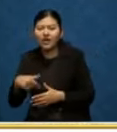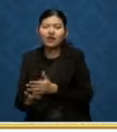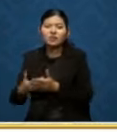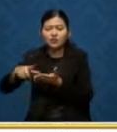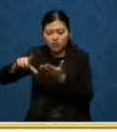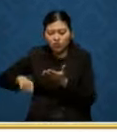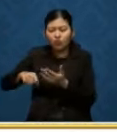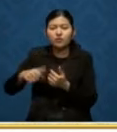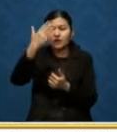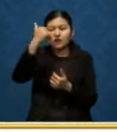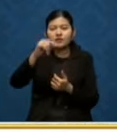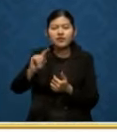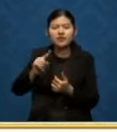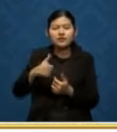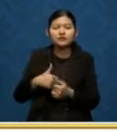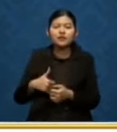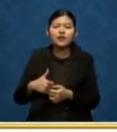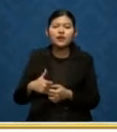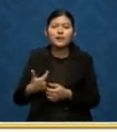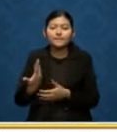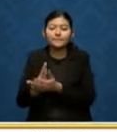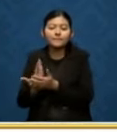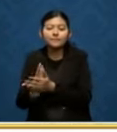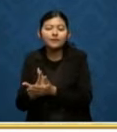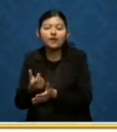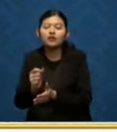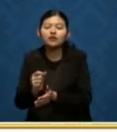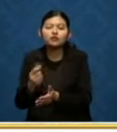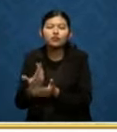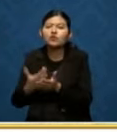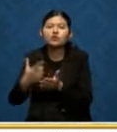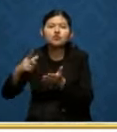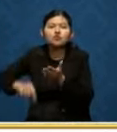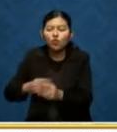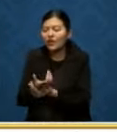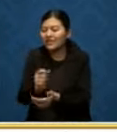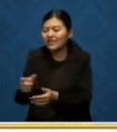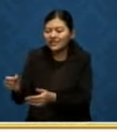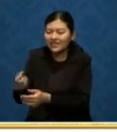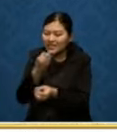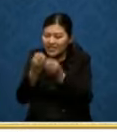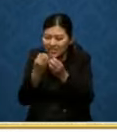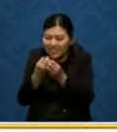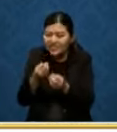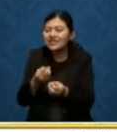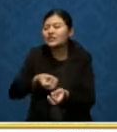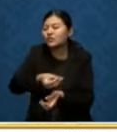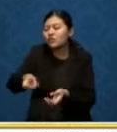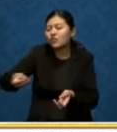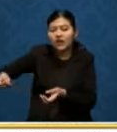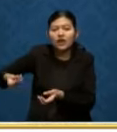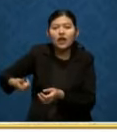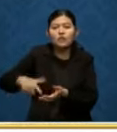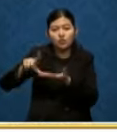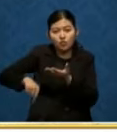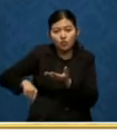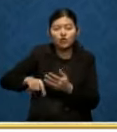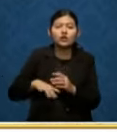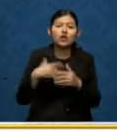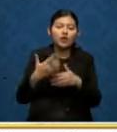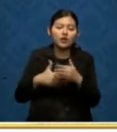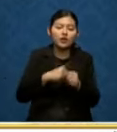ประเทศครับมีต้นทุนทางโปรตีนต้นทุนทางอาหารนะครับถูกและปัจจัยการควบคุมคนอื่นๆด้วยครับต่อมาในปลายปี 2565นะครับมี